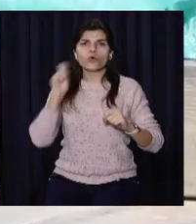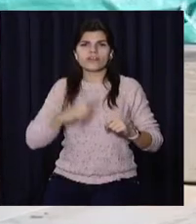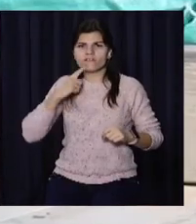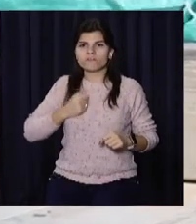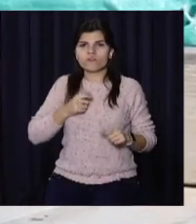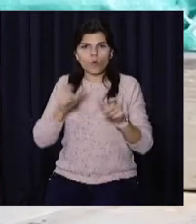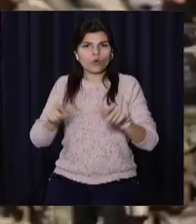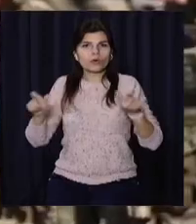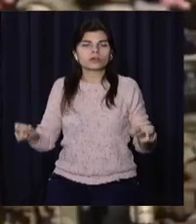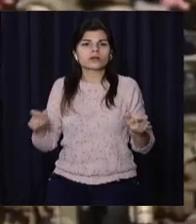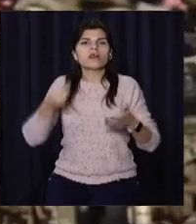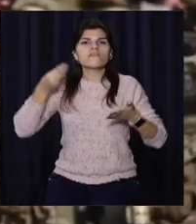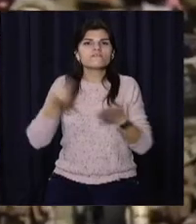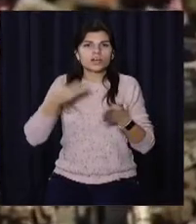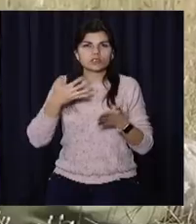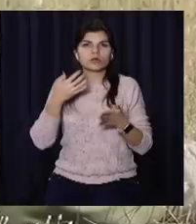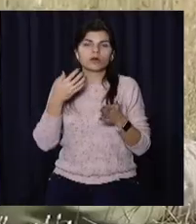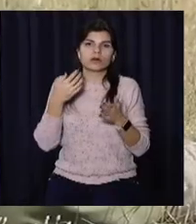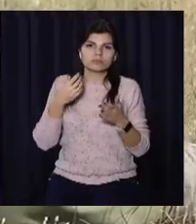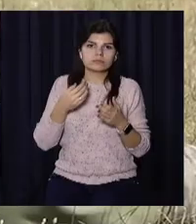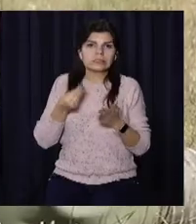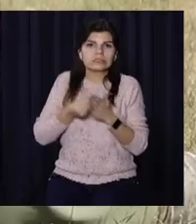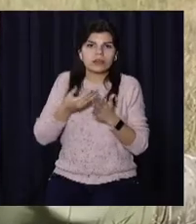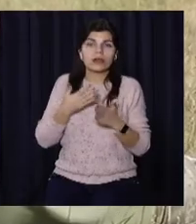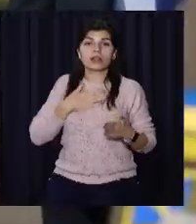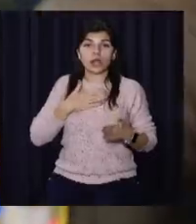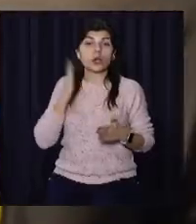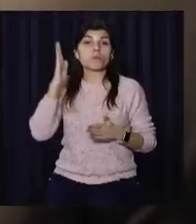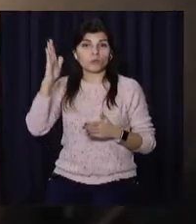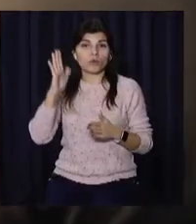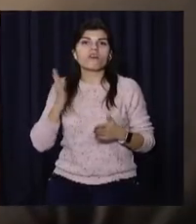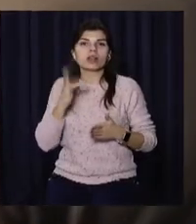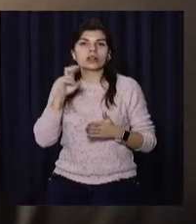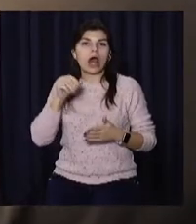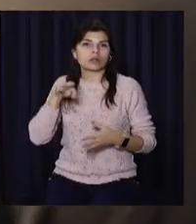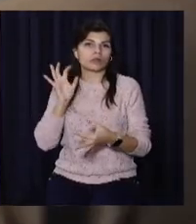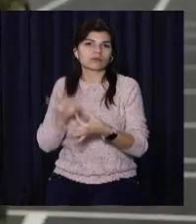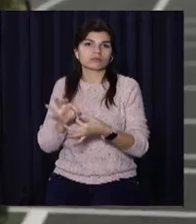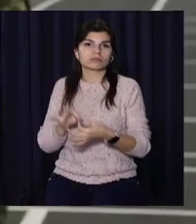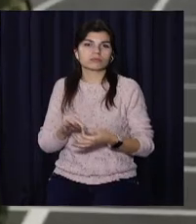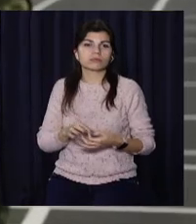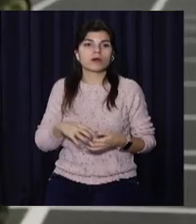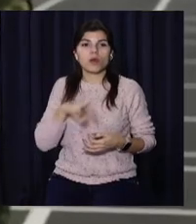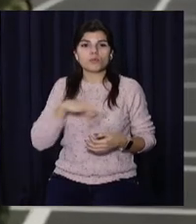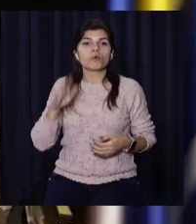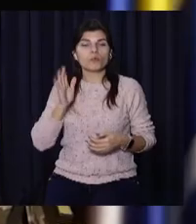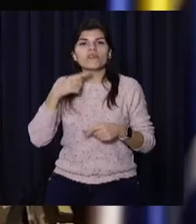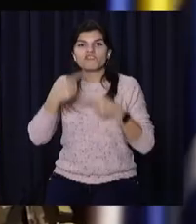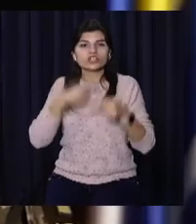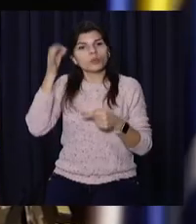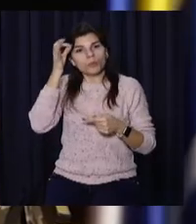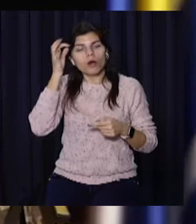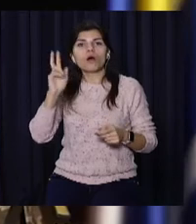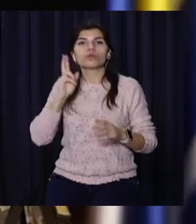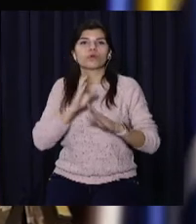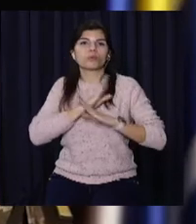відважність українських воїнів також високо цінуються нашими партнерами. І наше майбутнє в НАТО. Ми